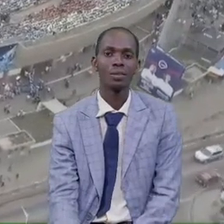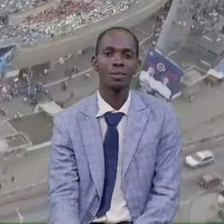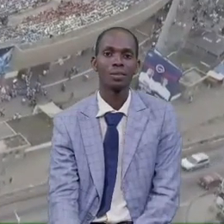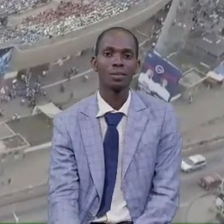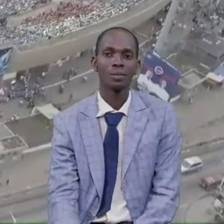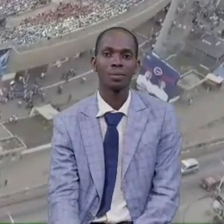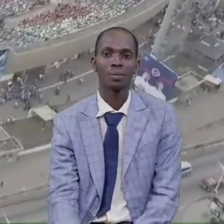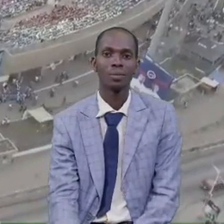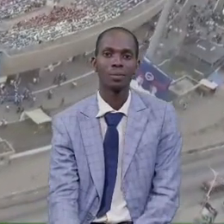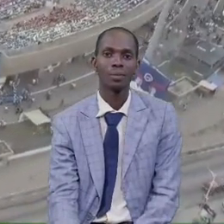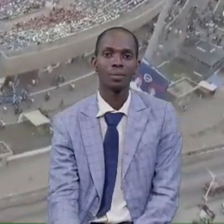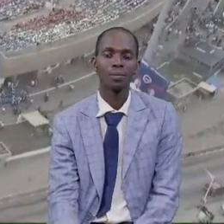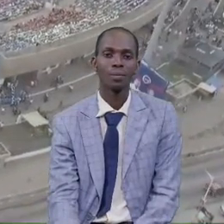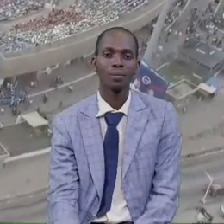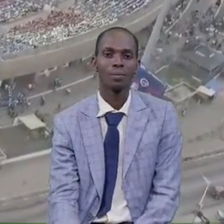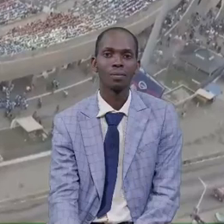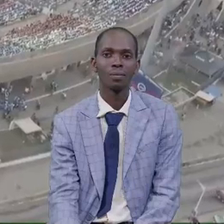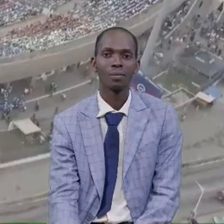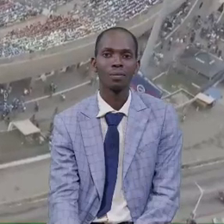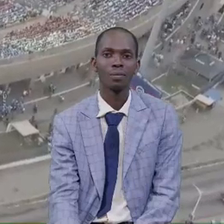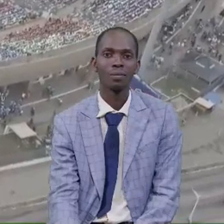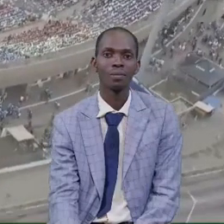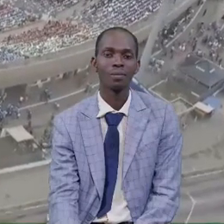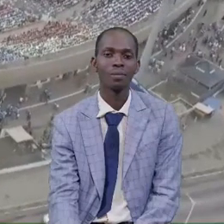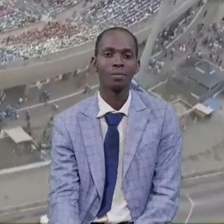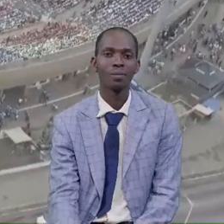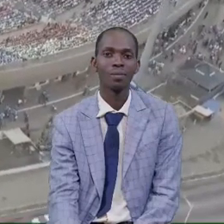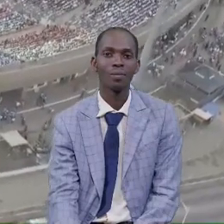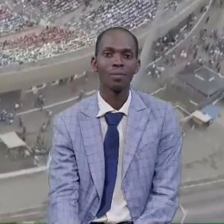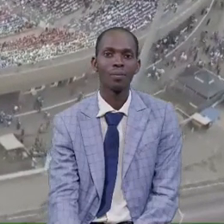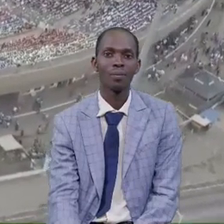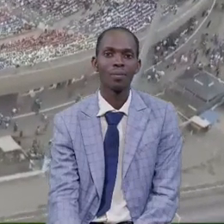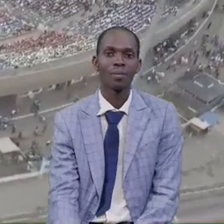Counselors, make sure that you collect their names,